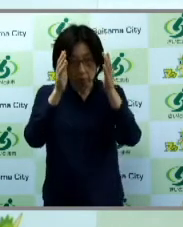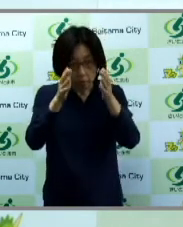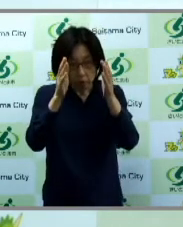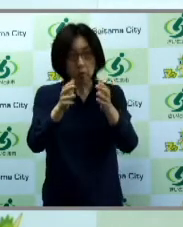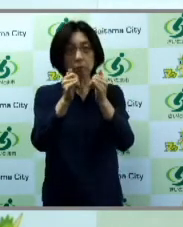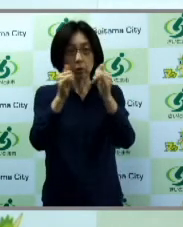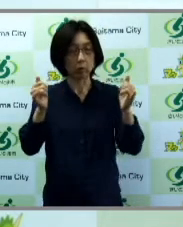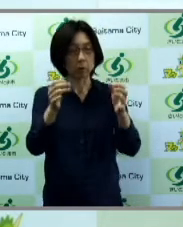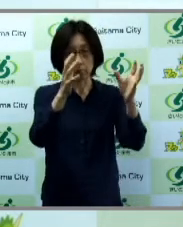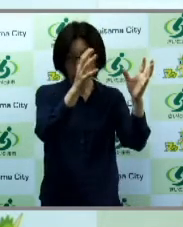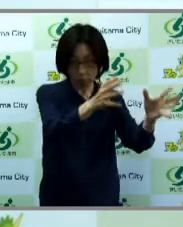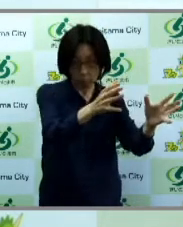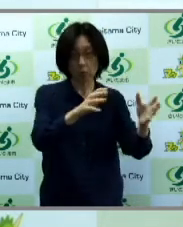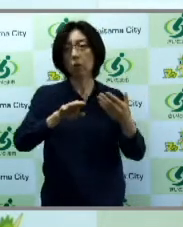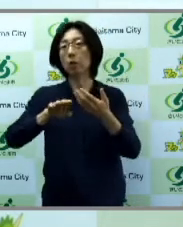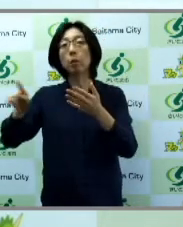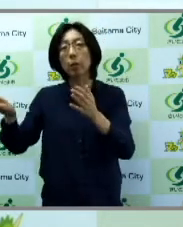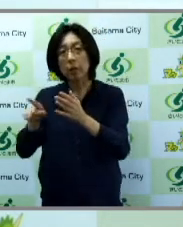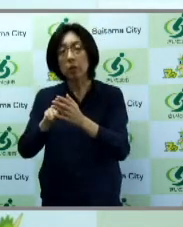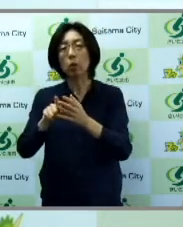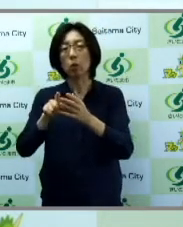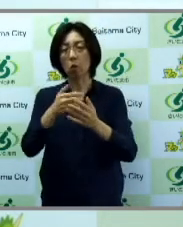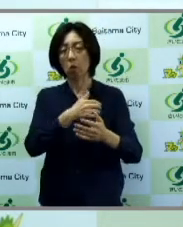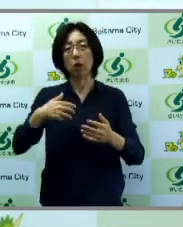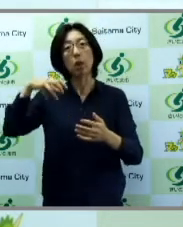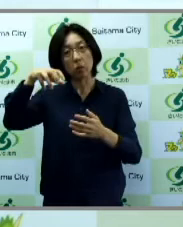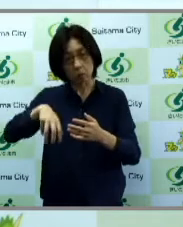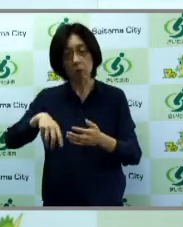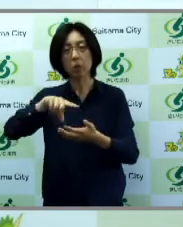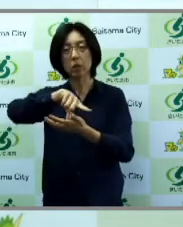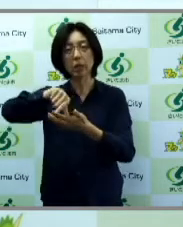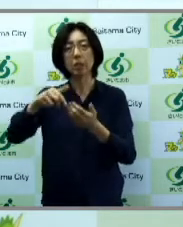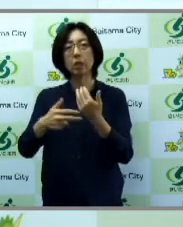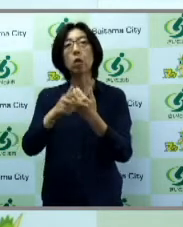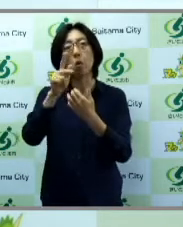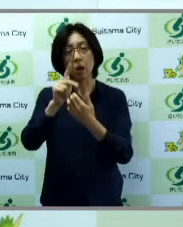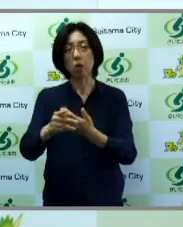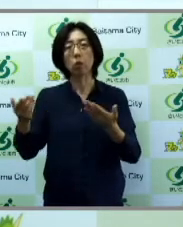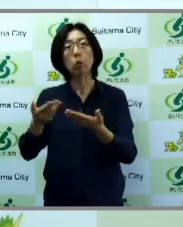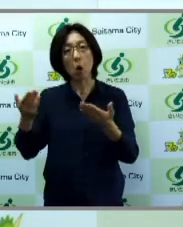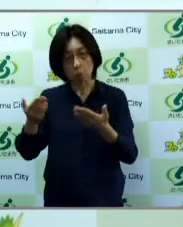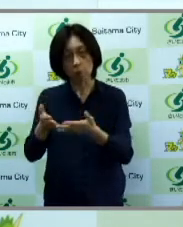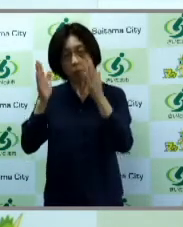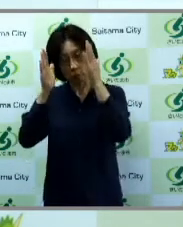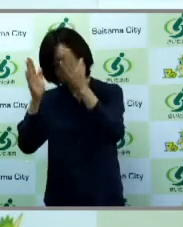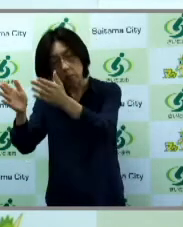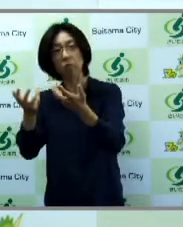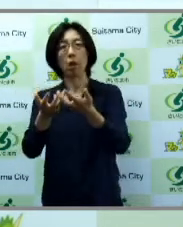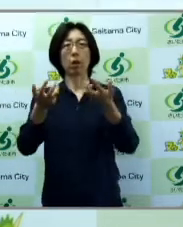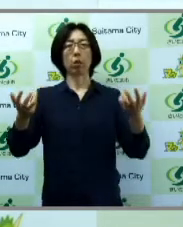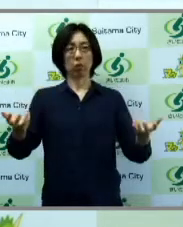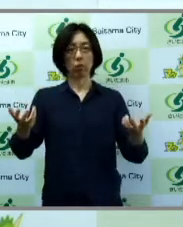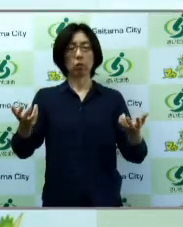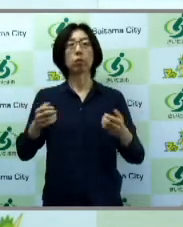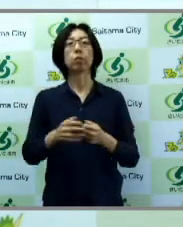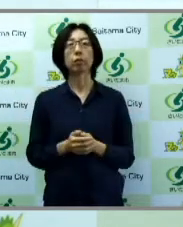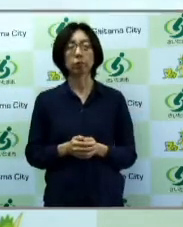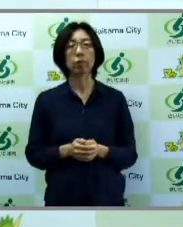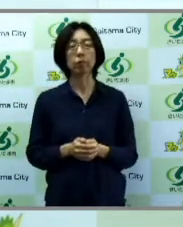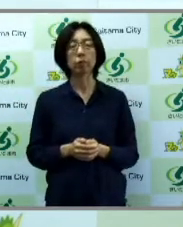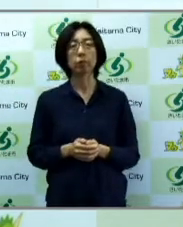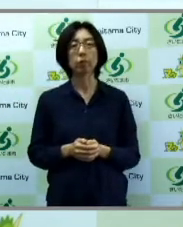に考えております。またその中で、情報の集約化であるとか、あるいは教育化であるとか、あ